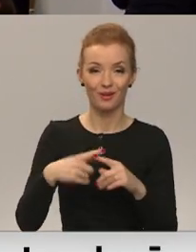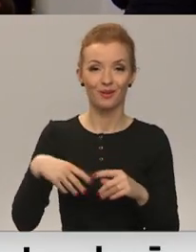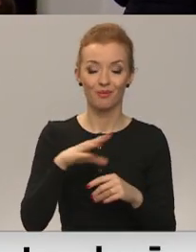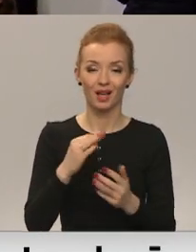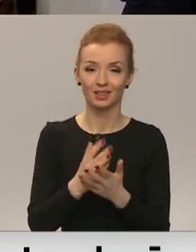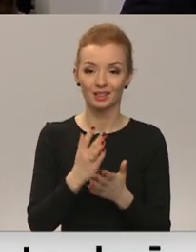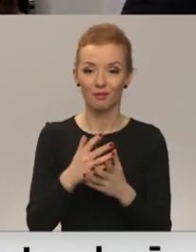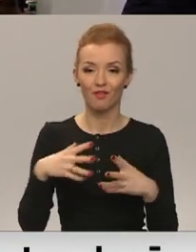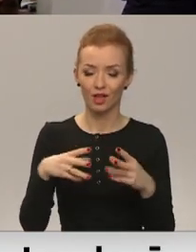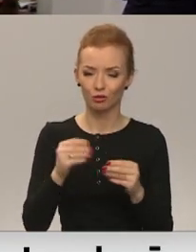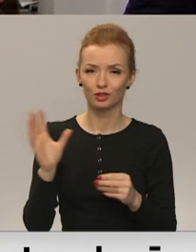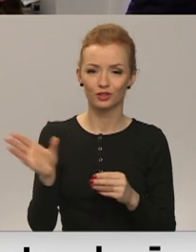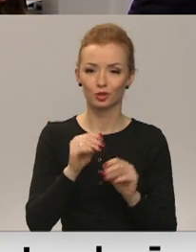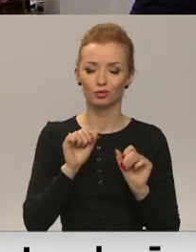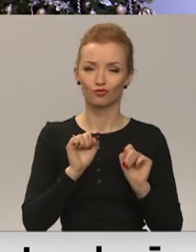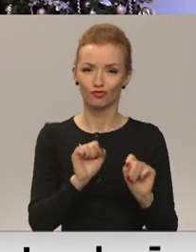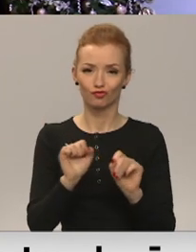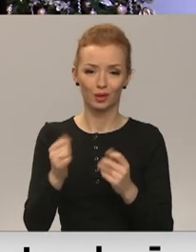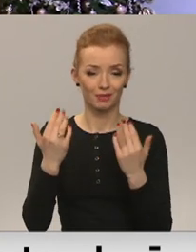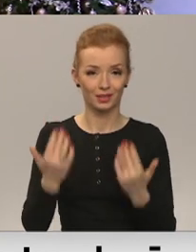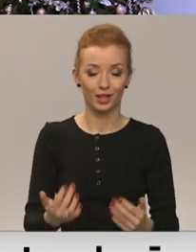esam veikuši piesardzības pasākumus.